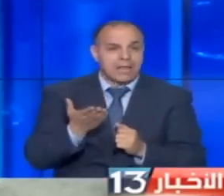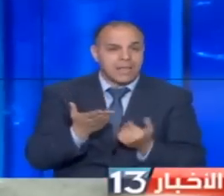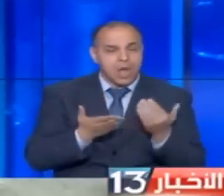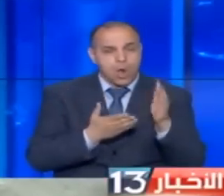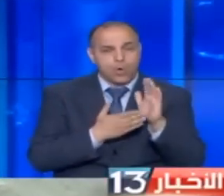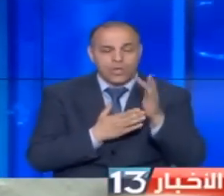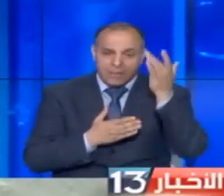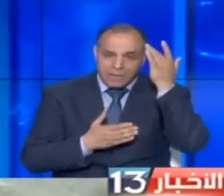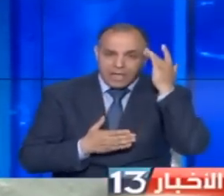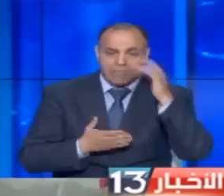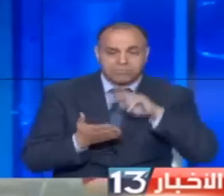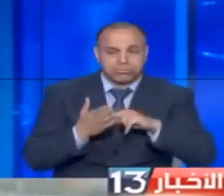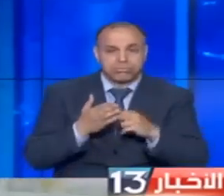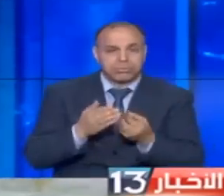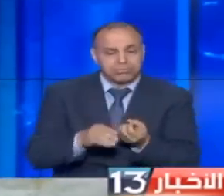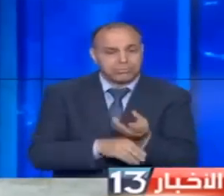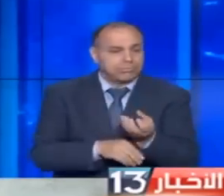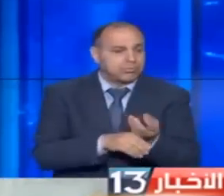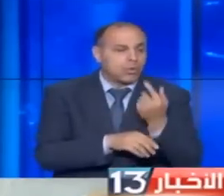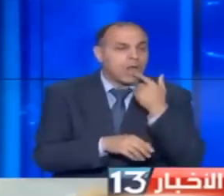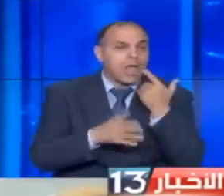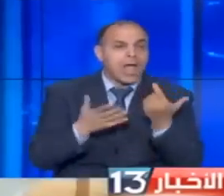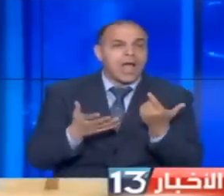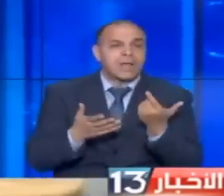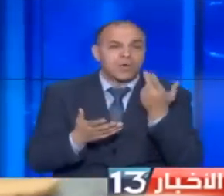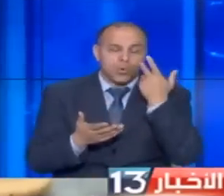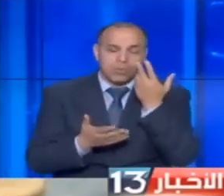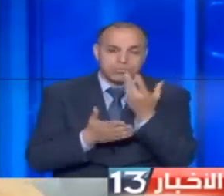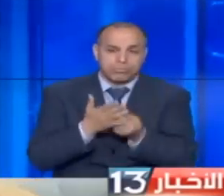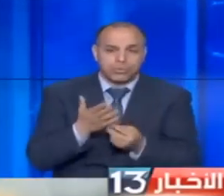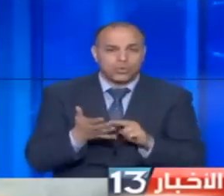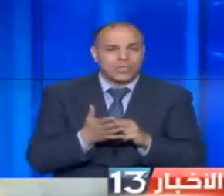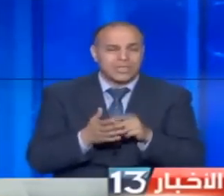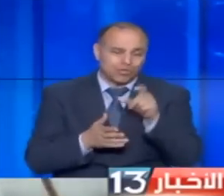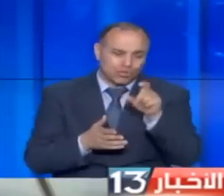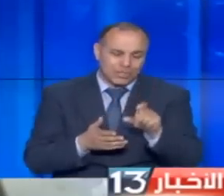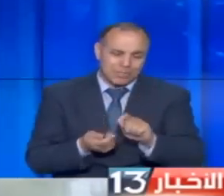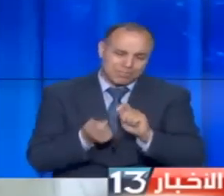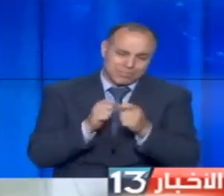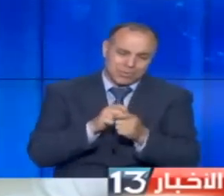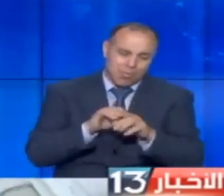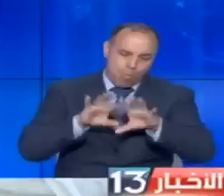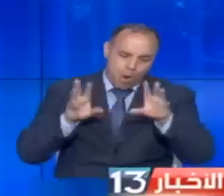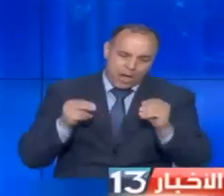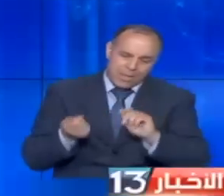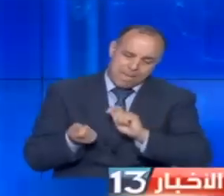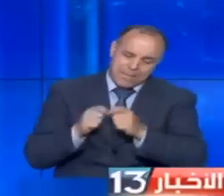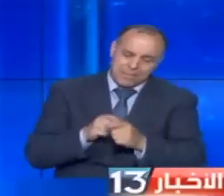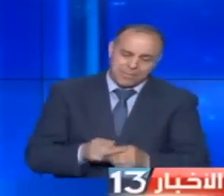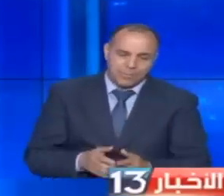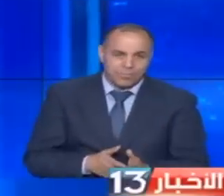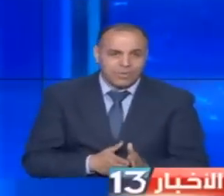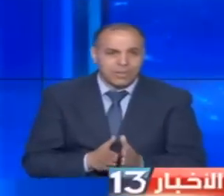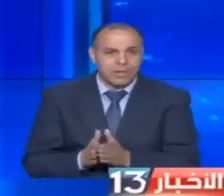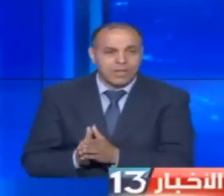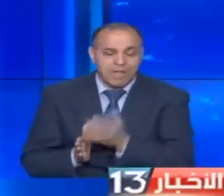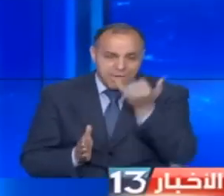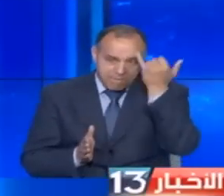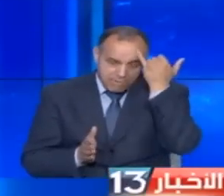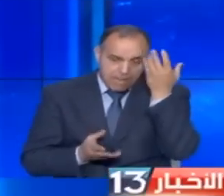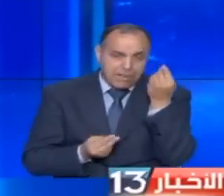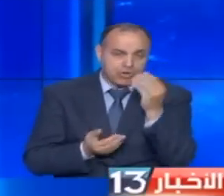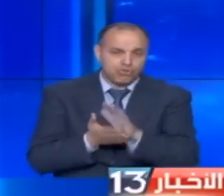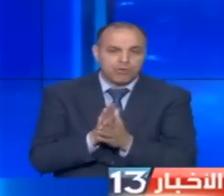ثقافيه توعويه قد تغير سلوكيه الفرد اتجاه محيطه في بدايه ادم العديد